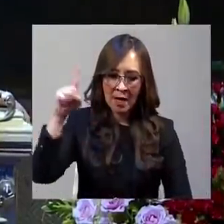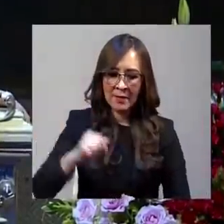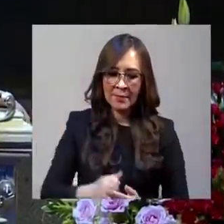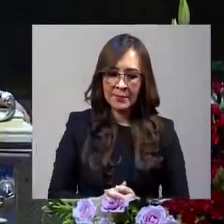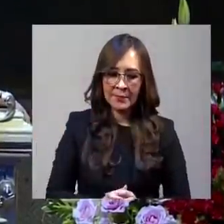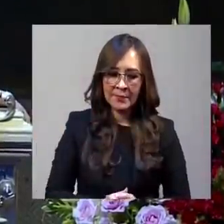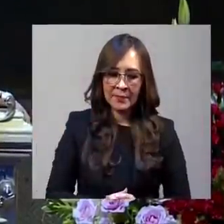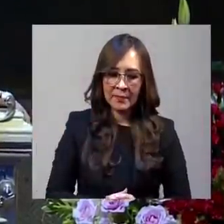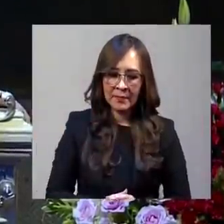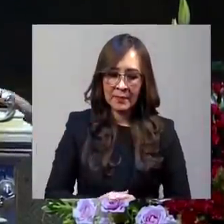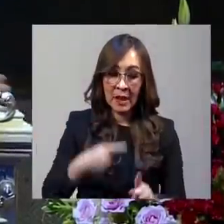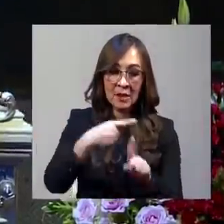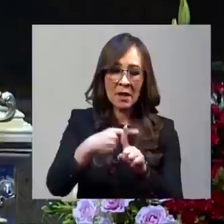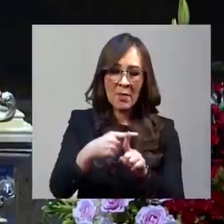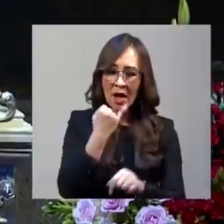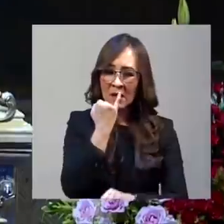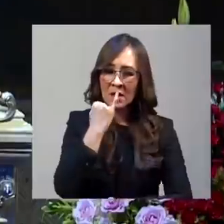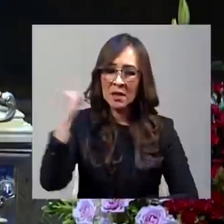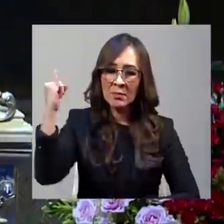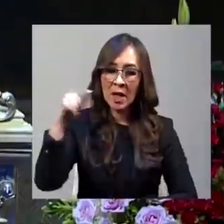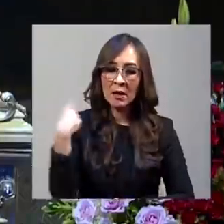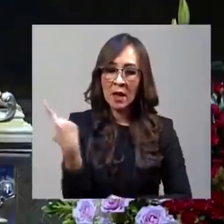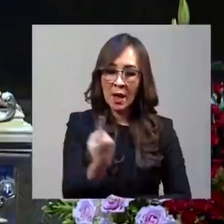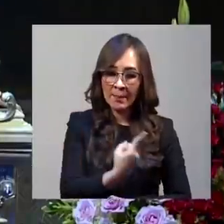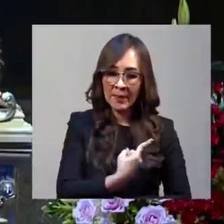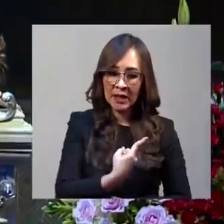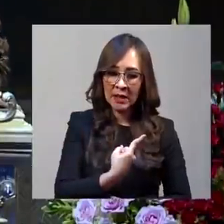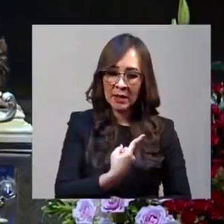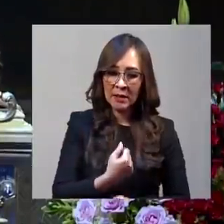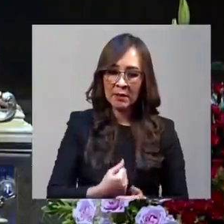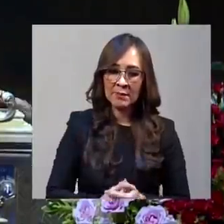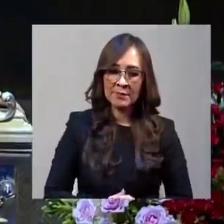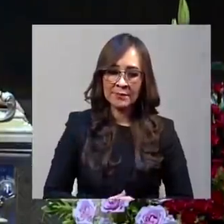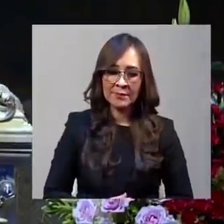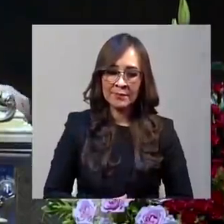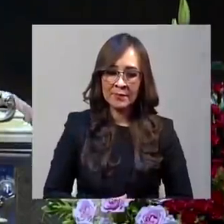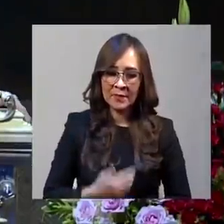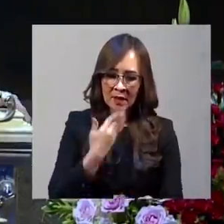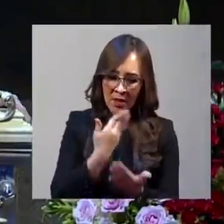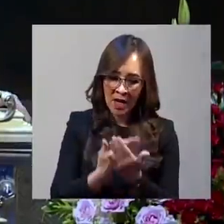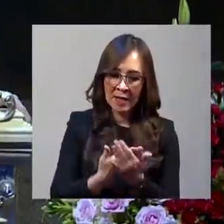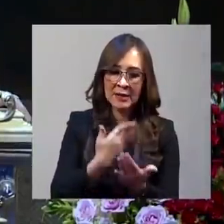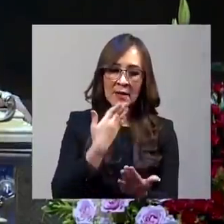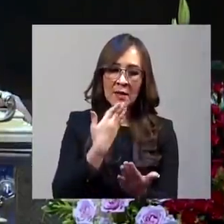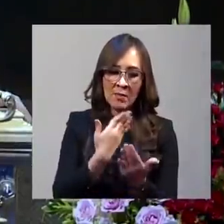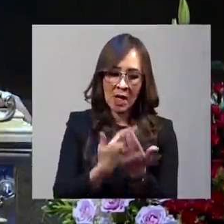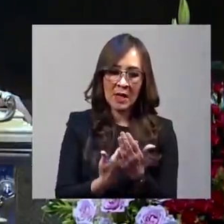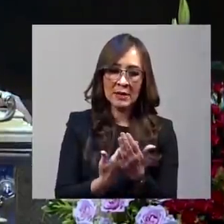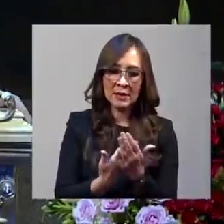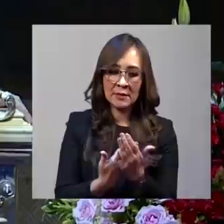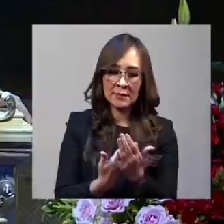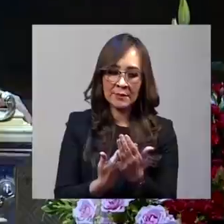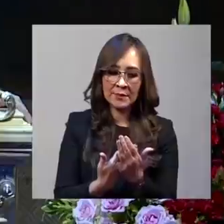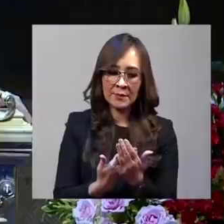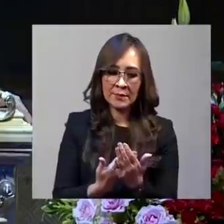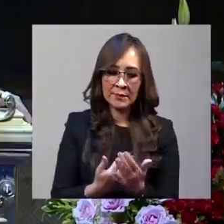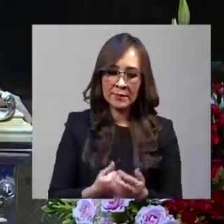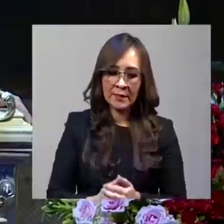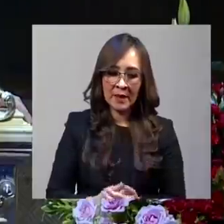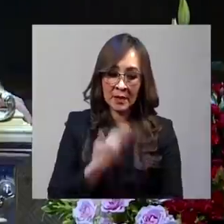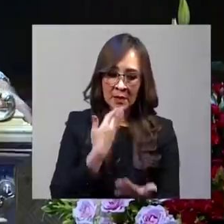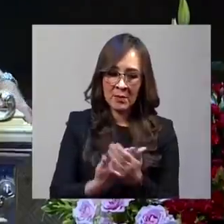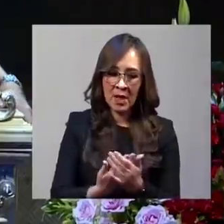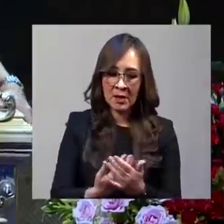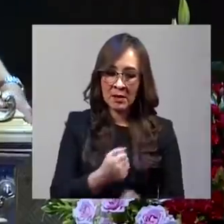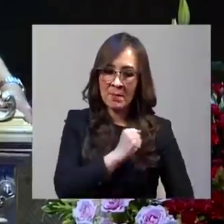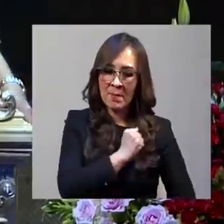Tambahkan iman kami. Karena sesuai dengan iman kami akan jadi pada kami. Terima kasih Bapa, terima kasih. Terima kasih bangsa negara kami